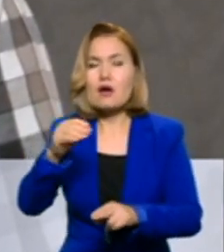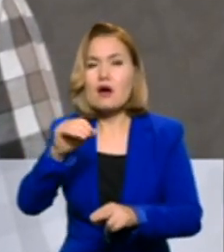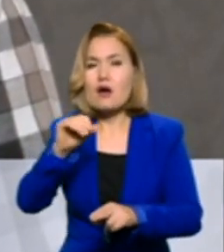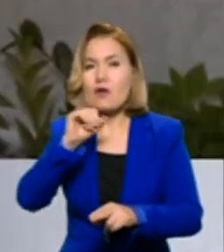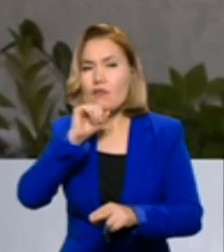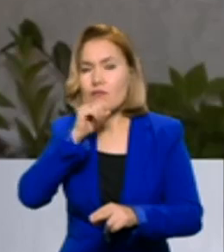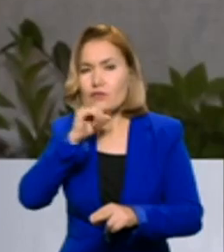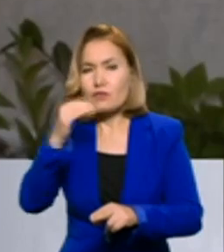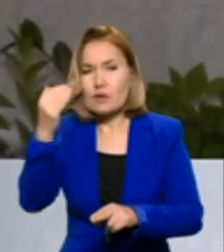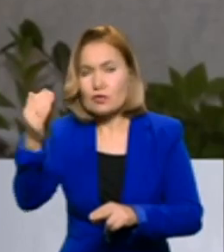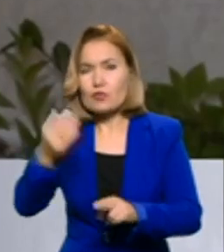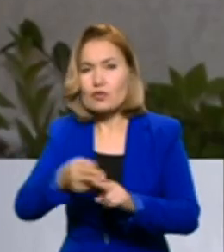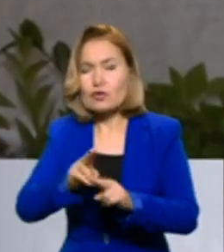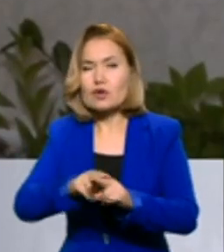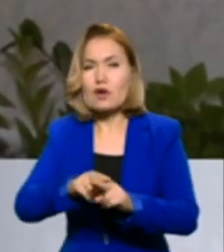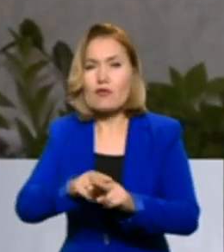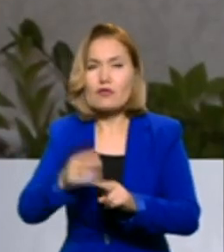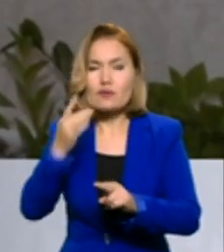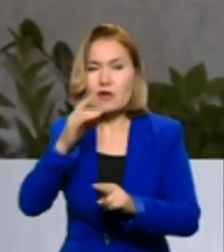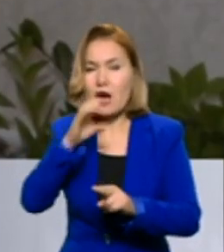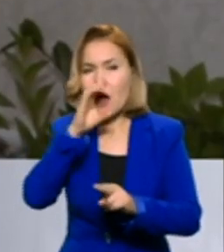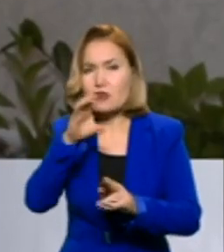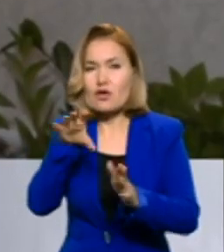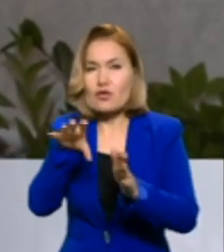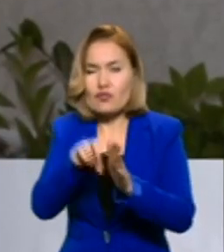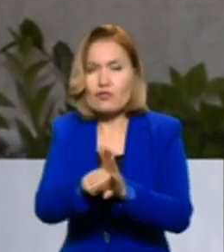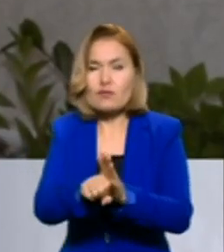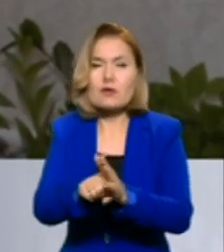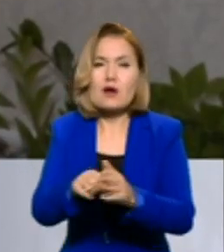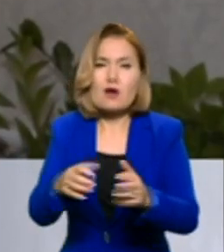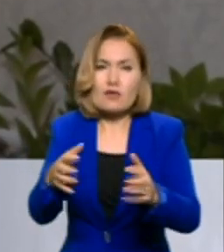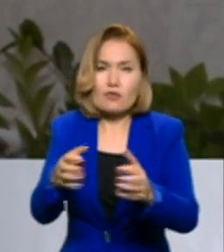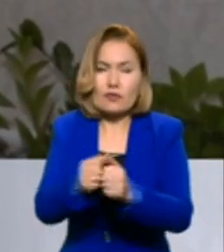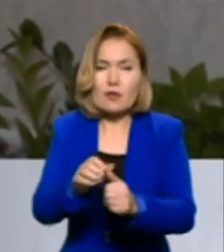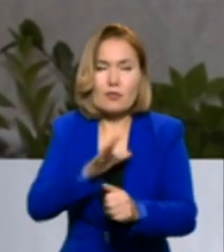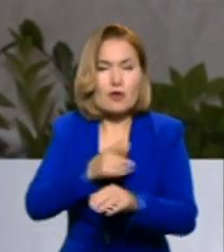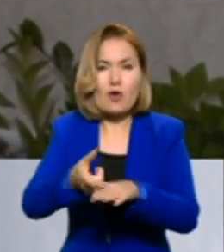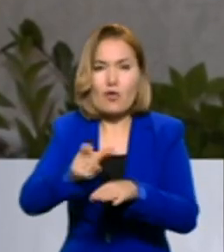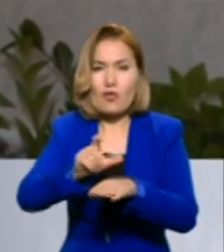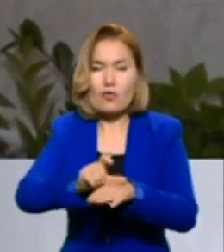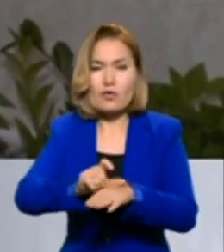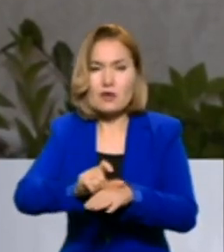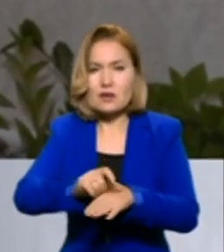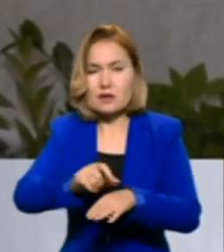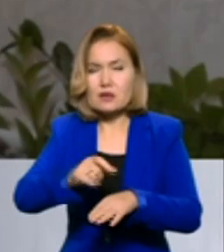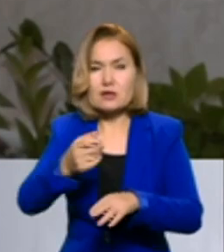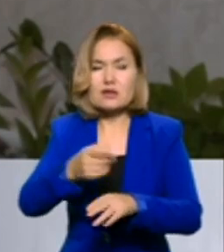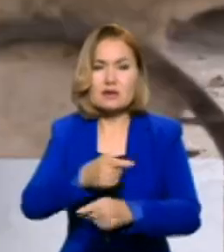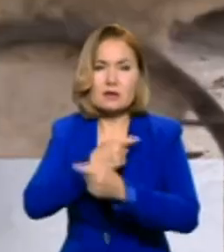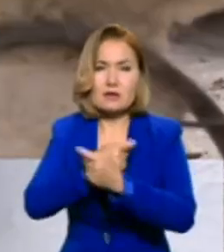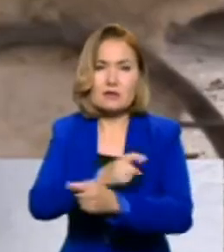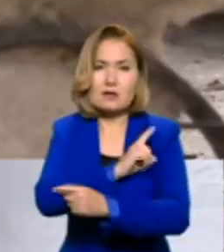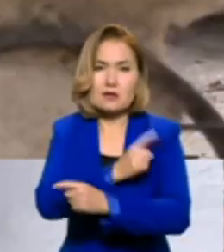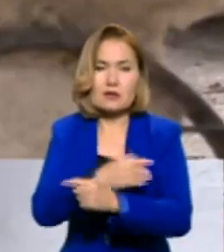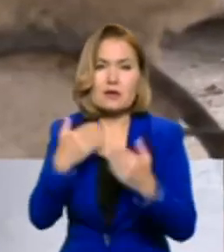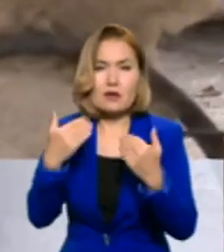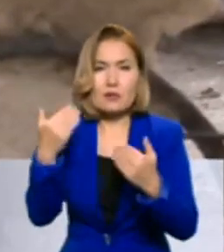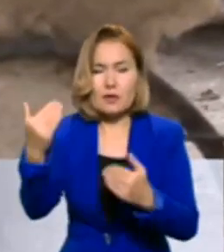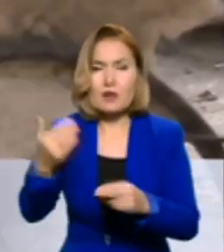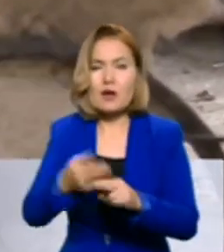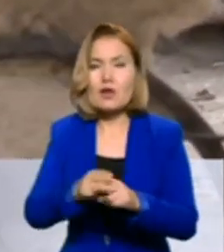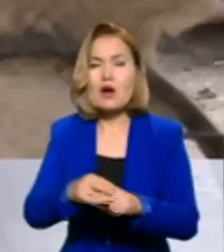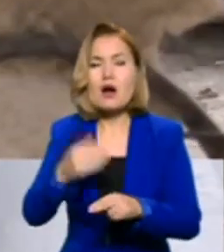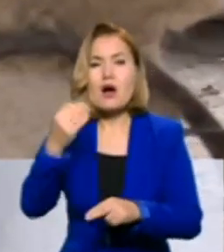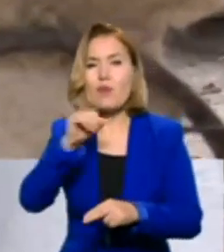арқылы ұстады. Көздегенін алмай қайтпайды. Сонда енді дарын, әкесінен ар жағынан дарыған дарын. Алдаберді